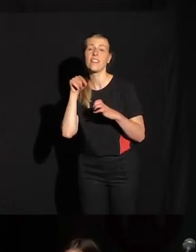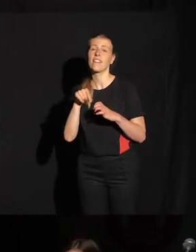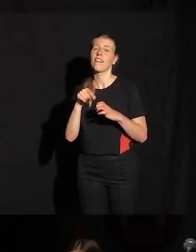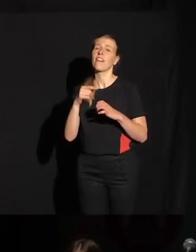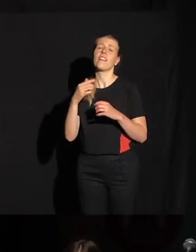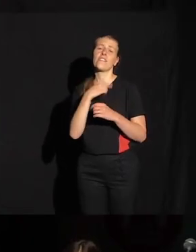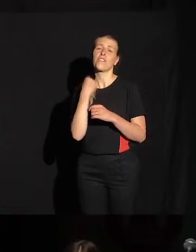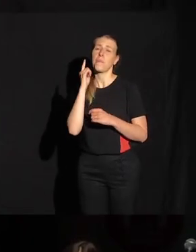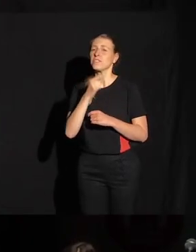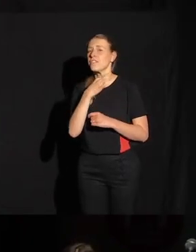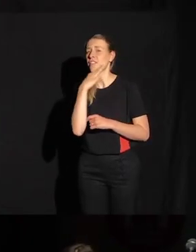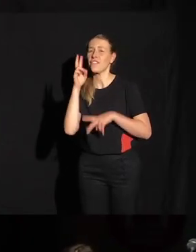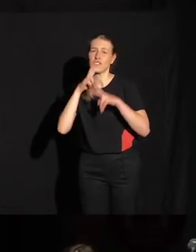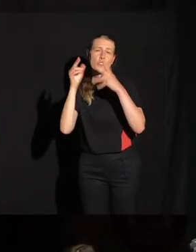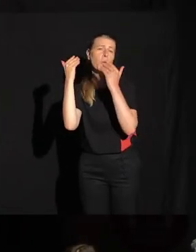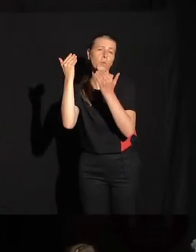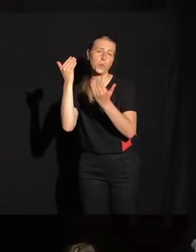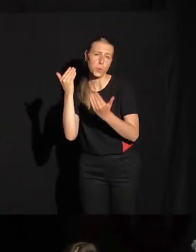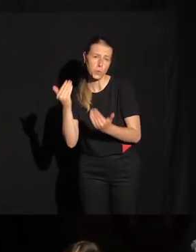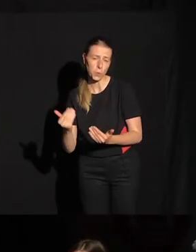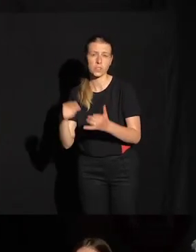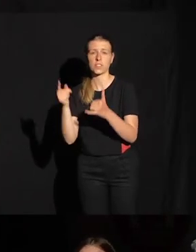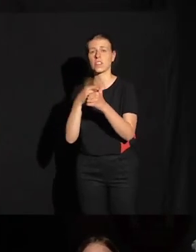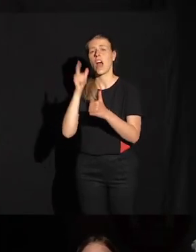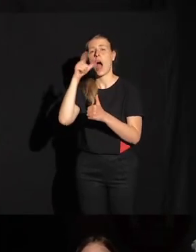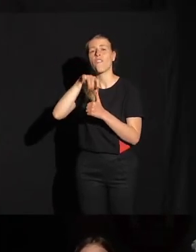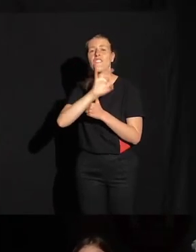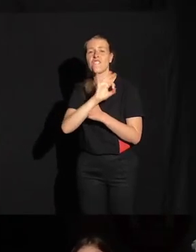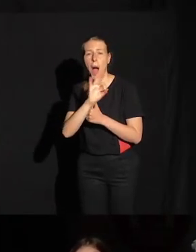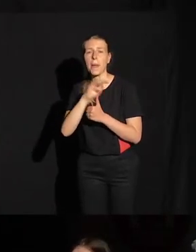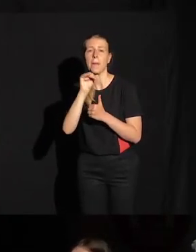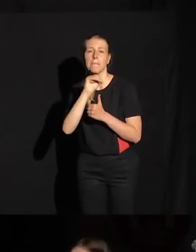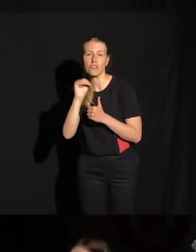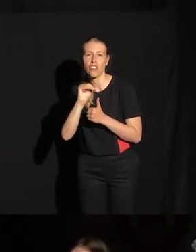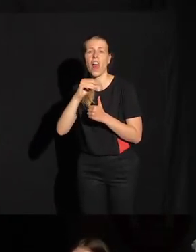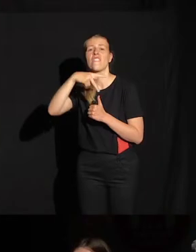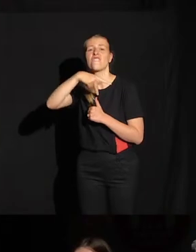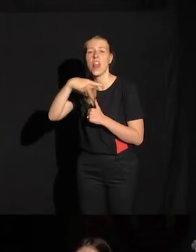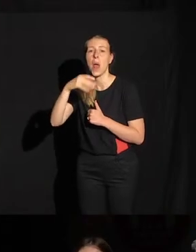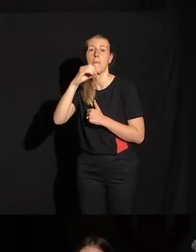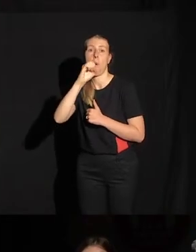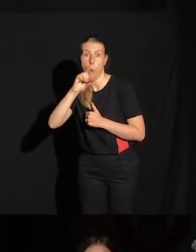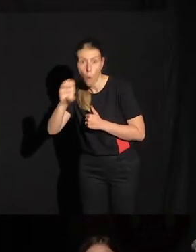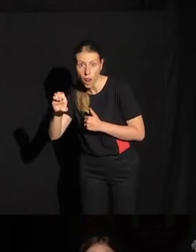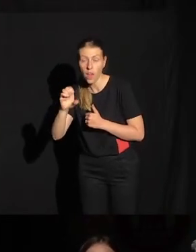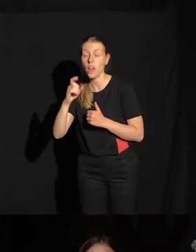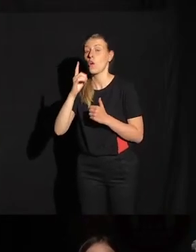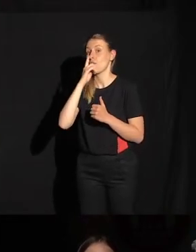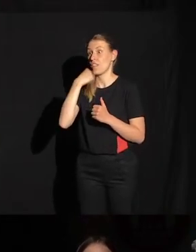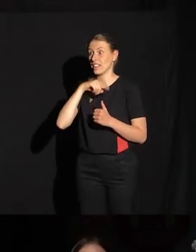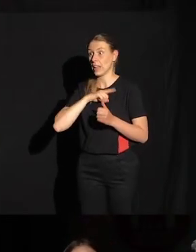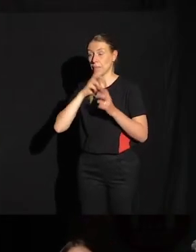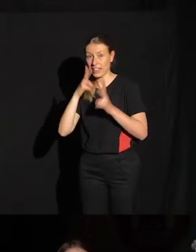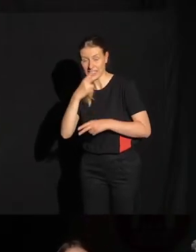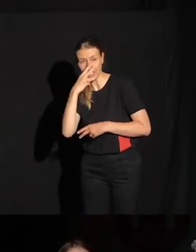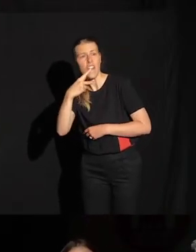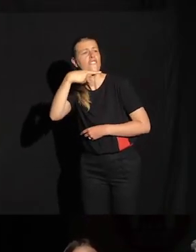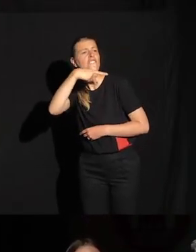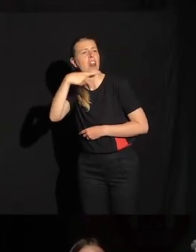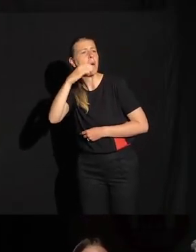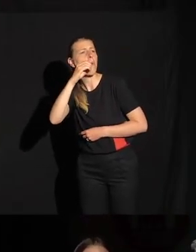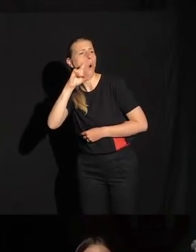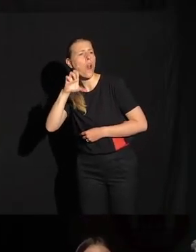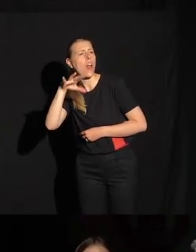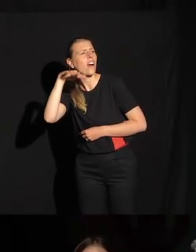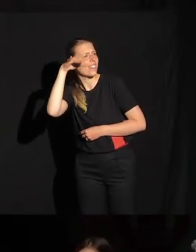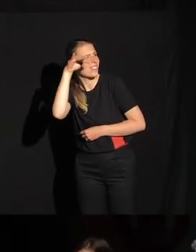gerne ausrichten wollen. Auf jeden Fall erstmal an Fabian, Michelle und Finn Ole. Und wenn ich es richtig gesehen habe, ist auf jeden Fall Finn Ole hier. Wir freuen uns auf jeden Fall